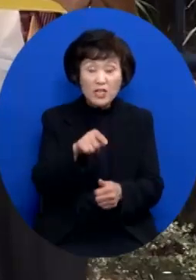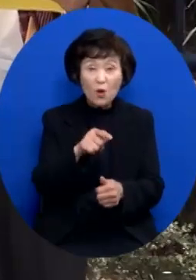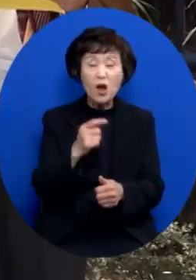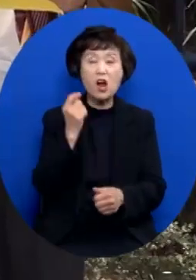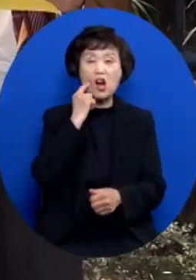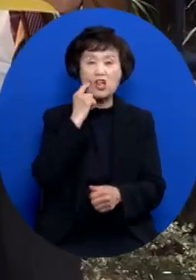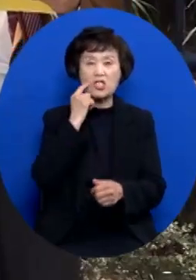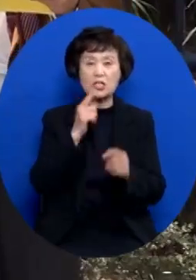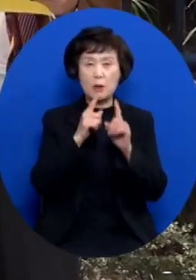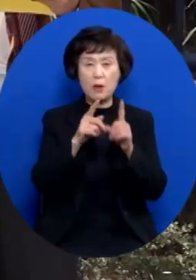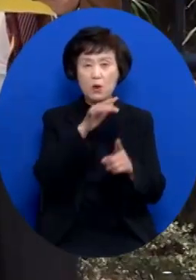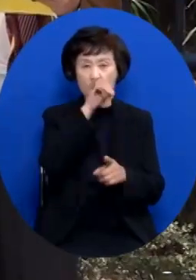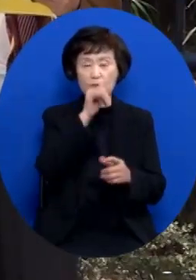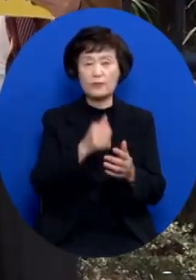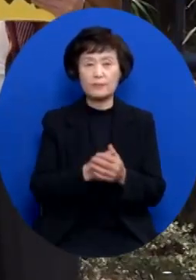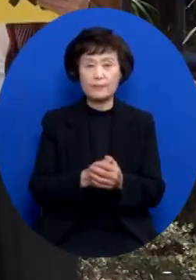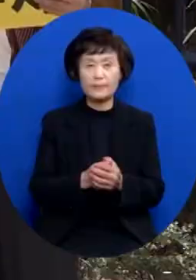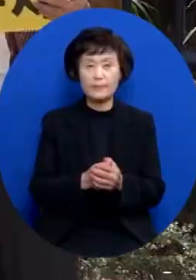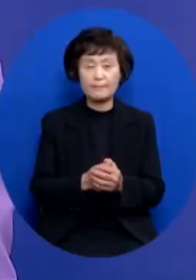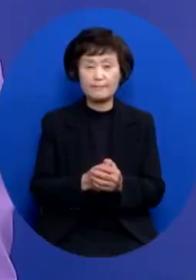CTS 뉴스 이현지입니다.